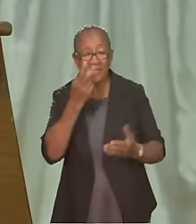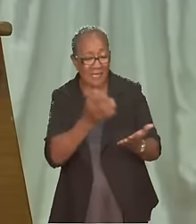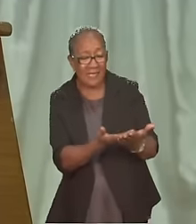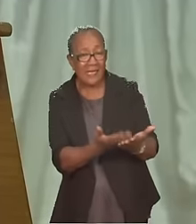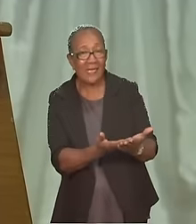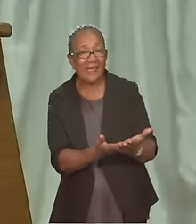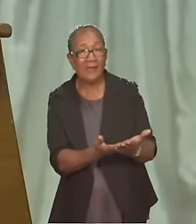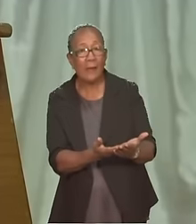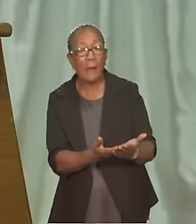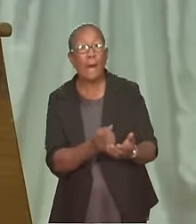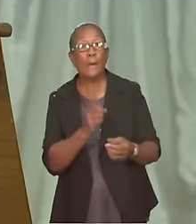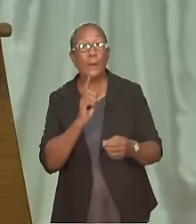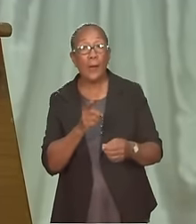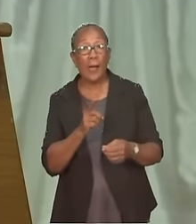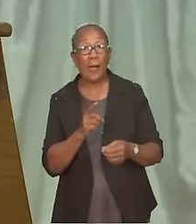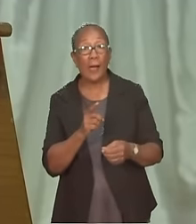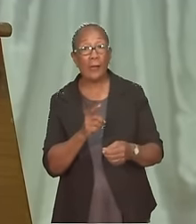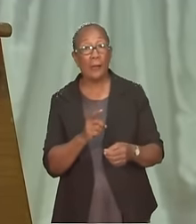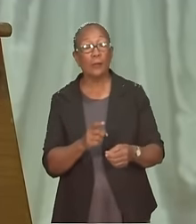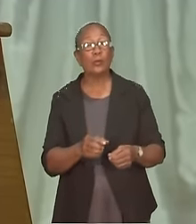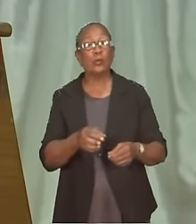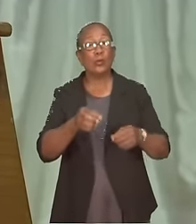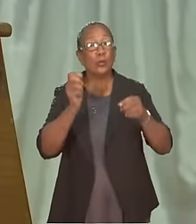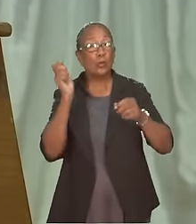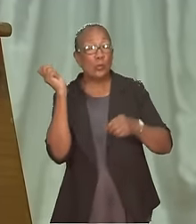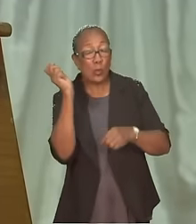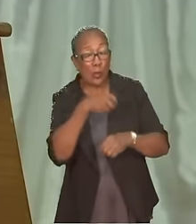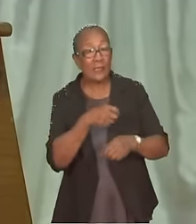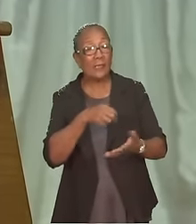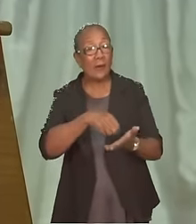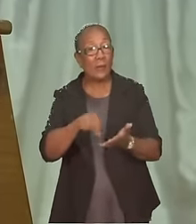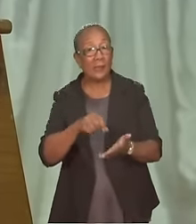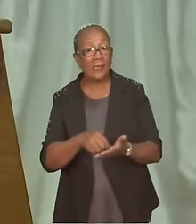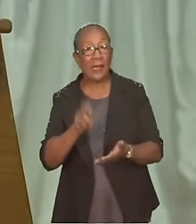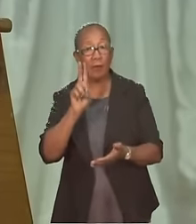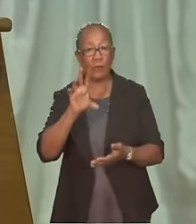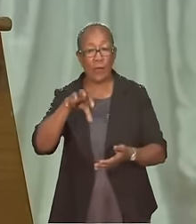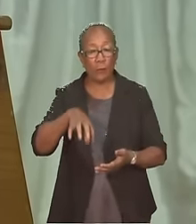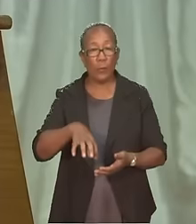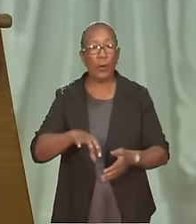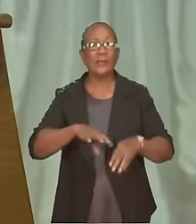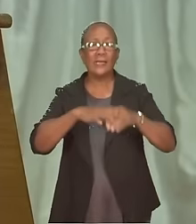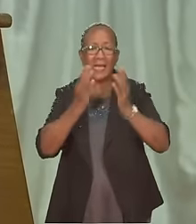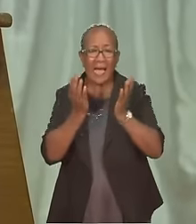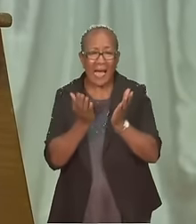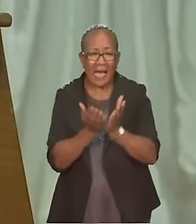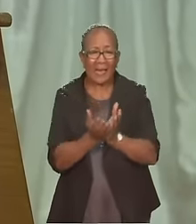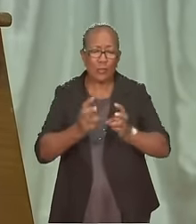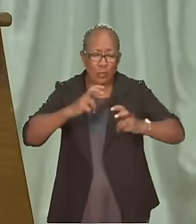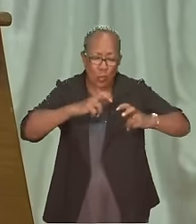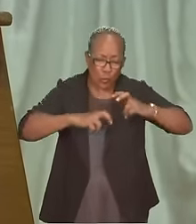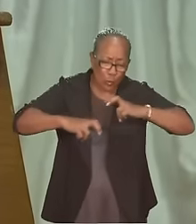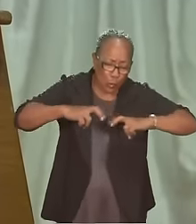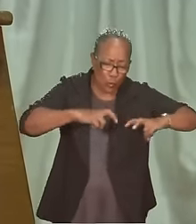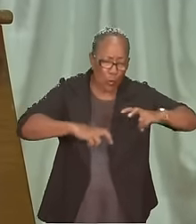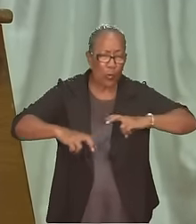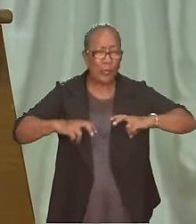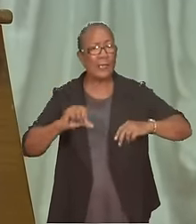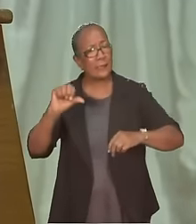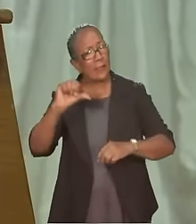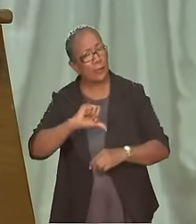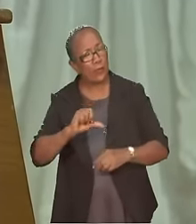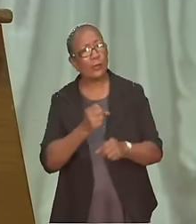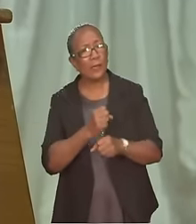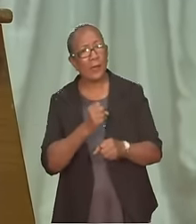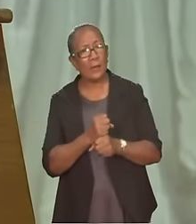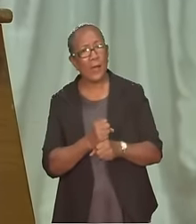Maar perceptie is, ik betaal 1000 akkoord. Vakbonden, zoek al deze zaken voor me. Zijn er fouten gemaakt? Zijn er